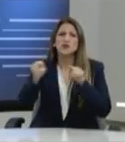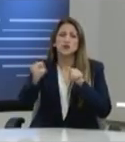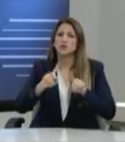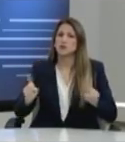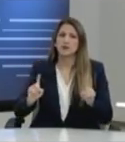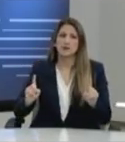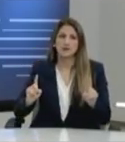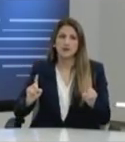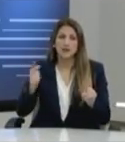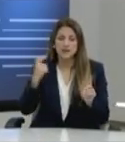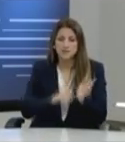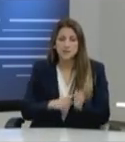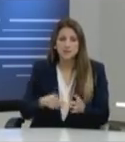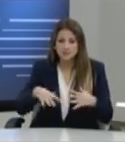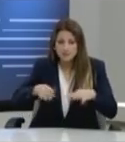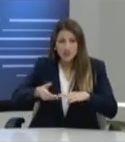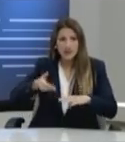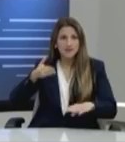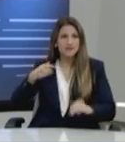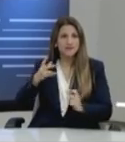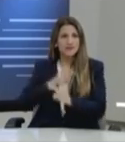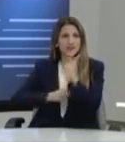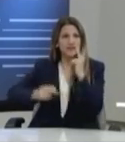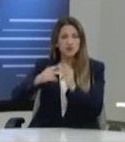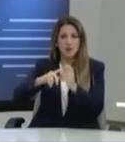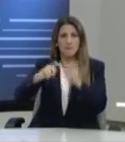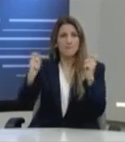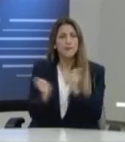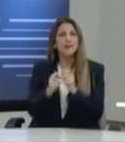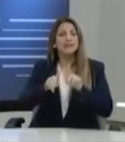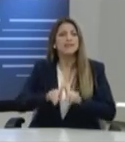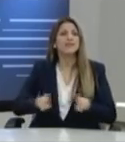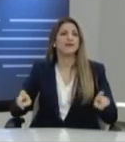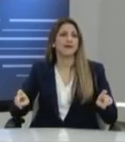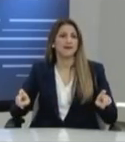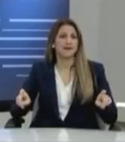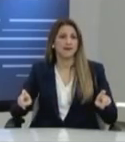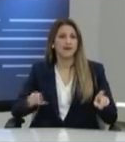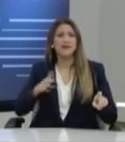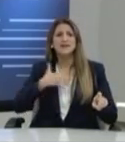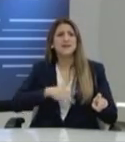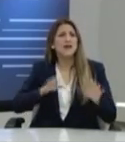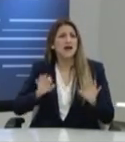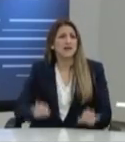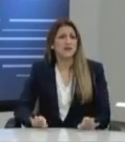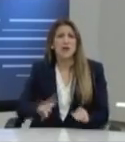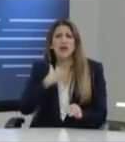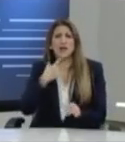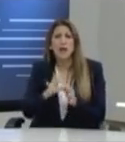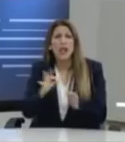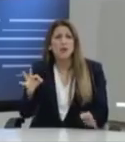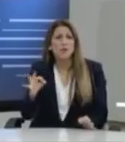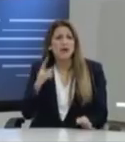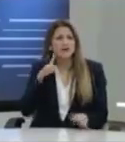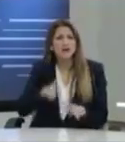να καταλήξουμε στις σωστές θεσμικές παρεμβάσεις. Πάλι καλά που δεν μου ζητήσατε να πω και το αφημί του κύριου Παυλόπουλου. Αυτό είναι το